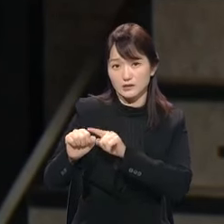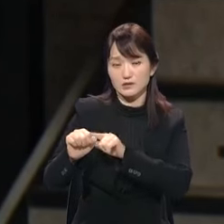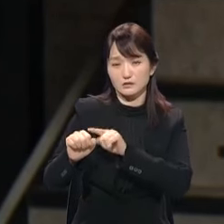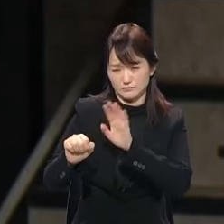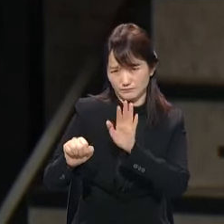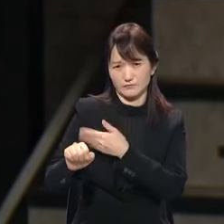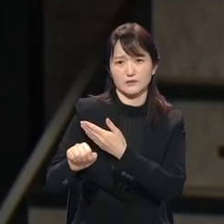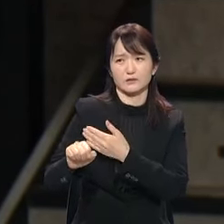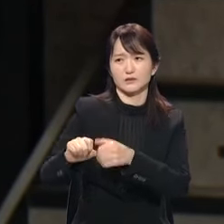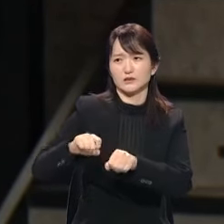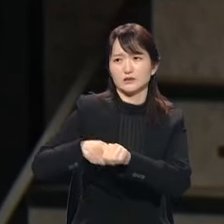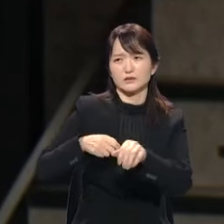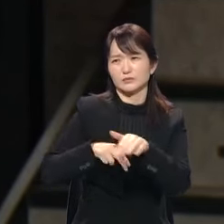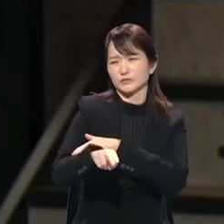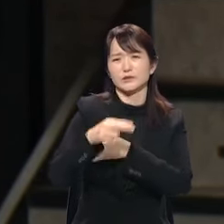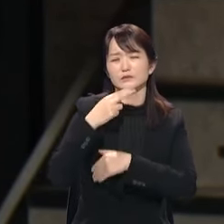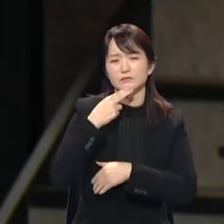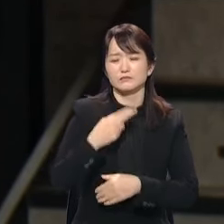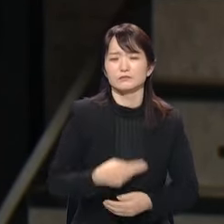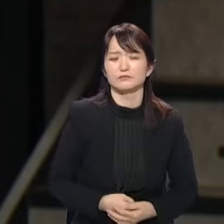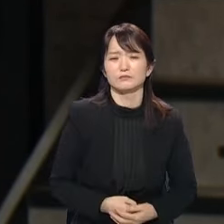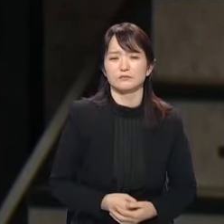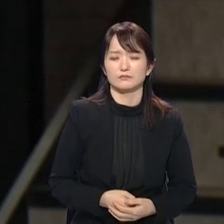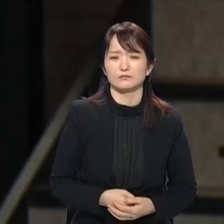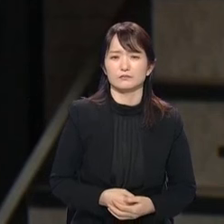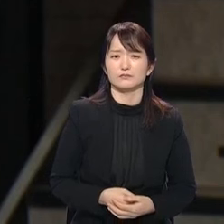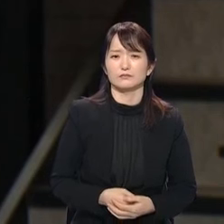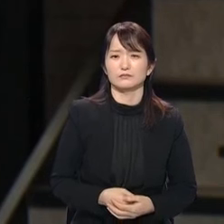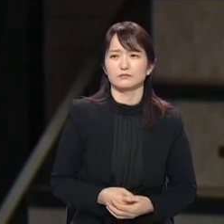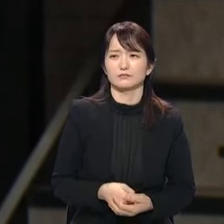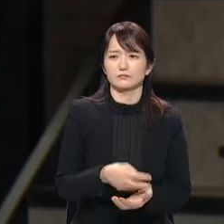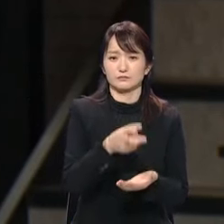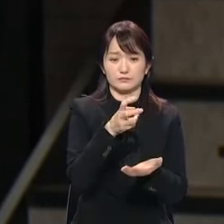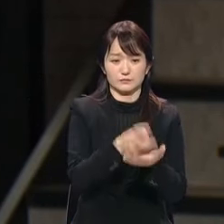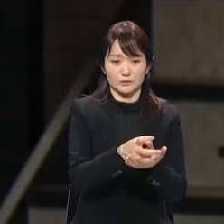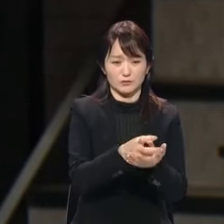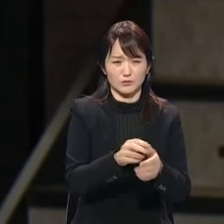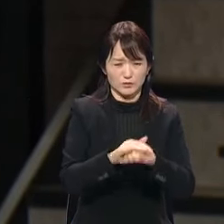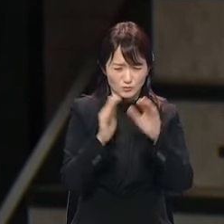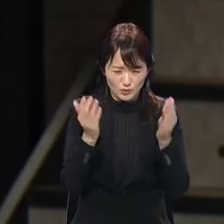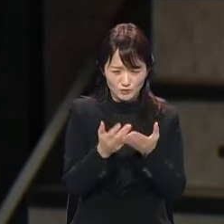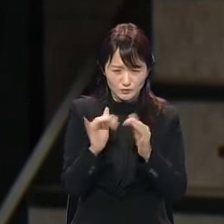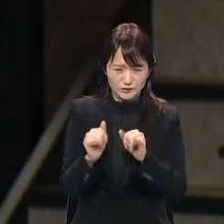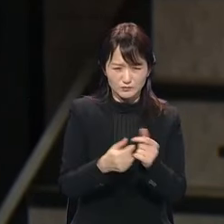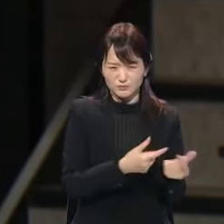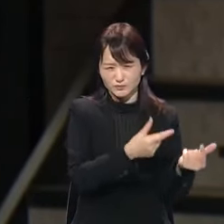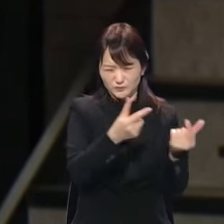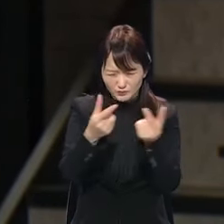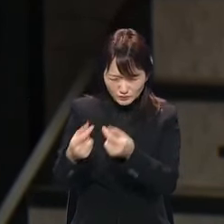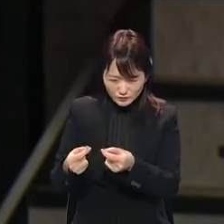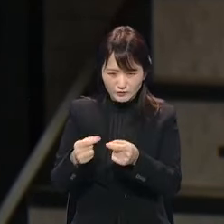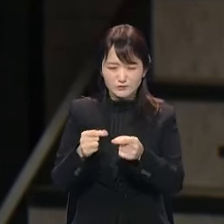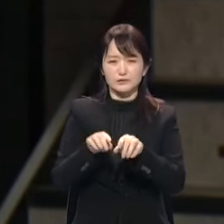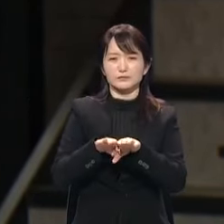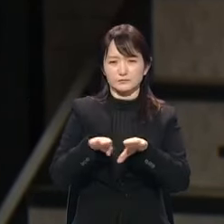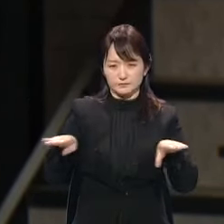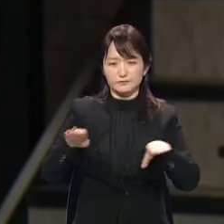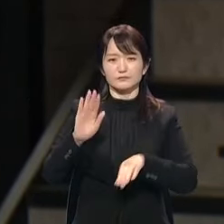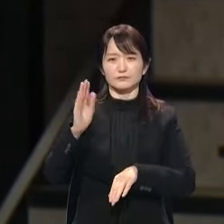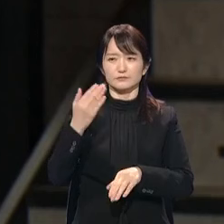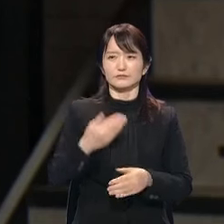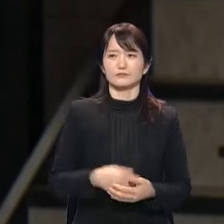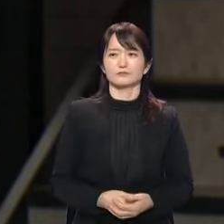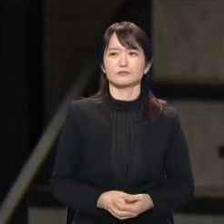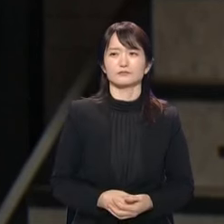사실은 징계를 피해할 수는 없다라고 생각하고 또 법은 많이 앞에 평등해야 된다 우리 이거 1번으로 배우는 거잖아요 그런데 약간